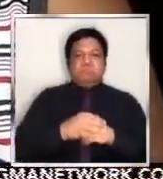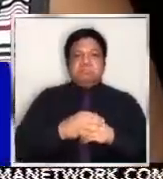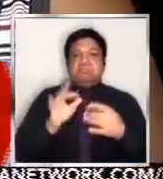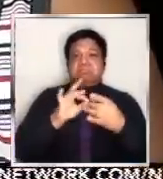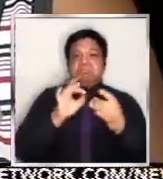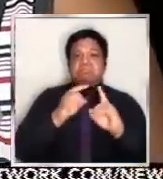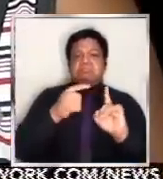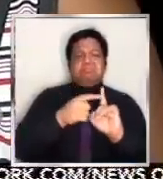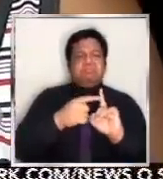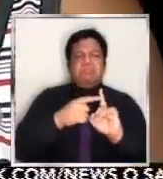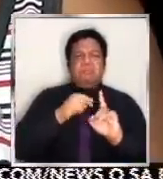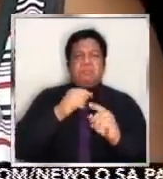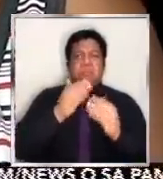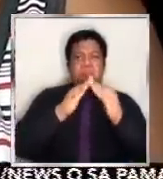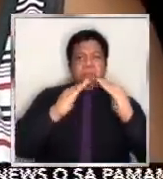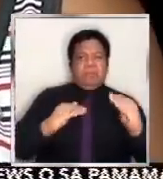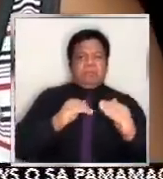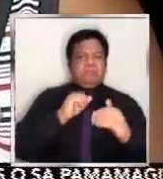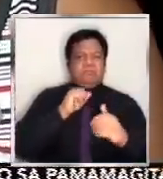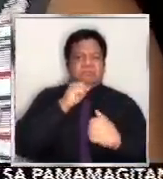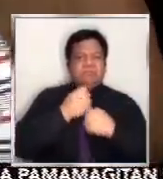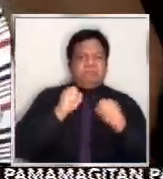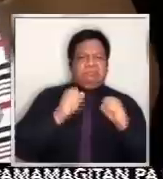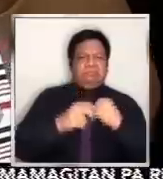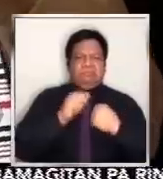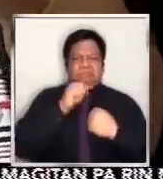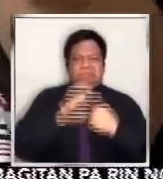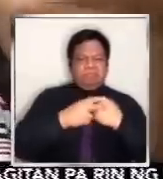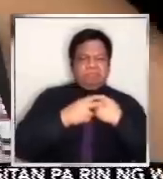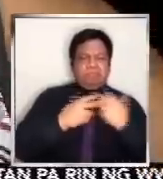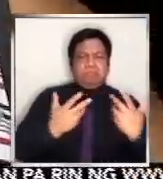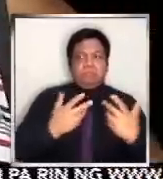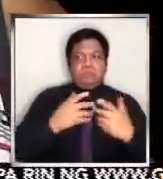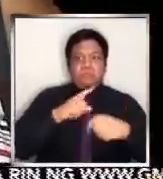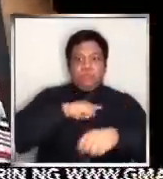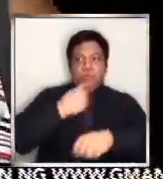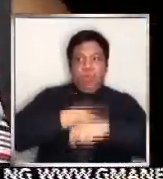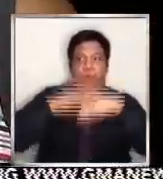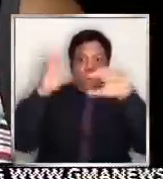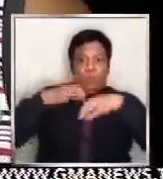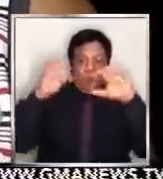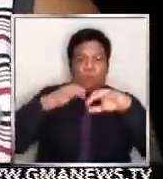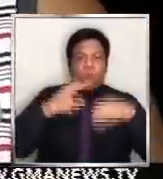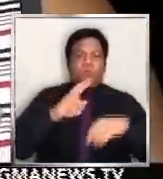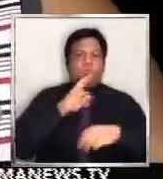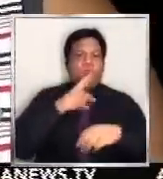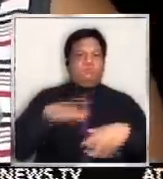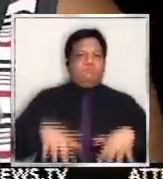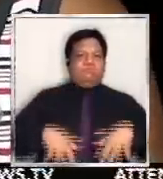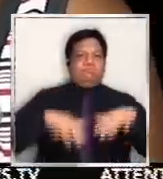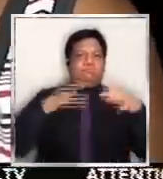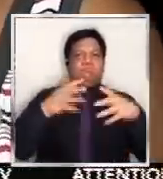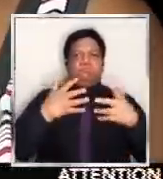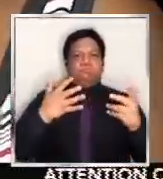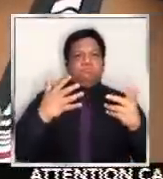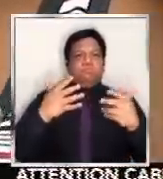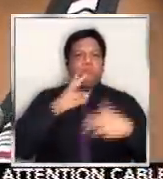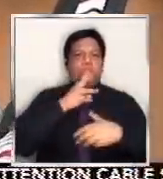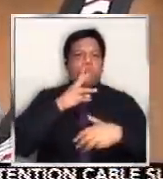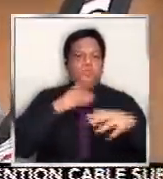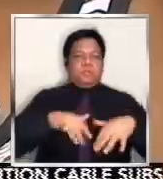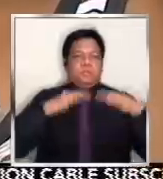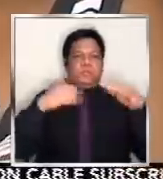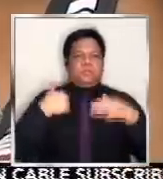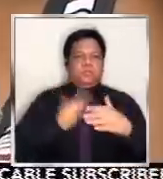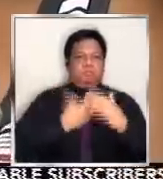Pag na ano, malakas nga po yung ulan at saka yung bahay namin, dinadaanan na yun ng ano, tubig.